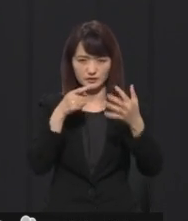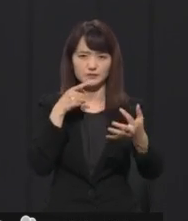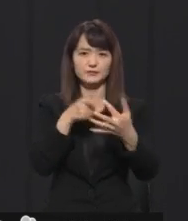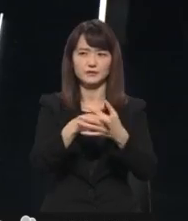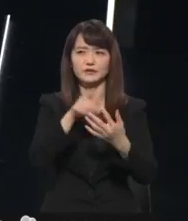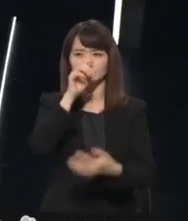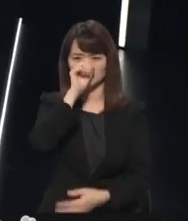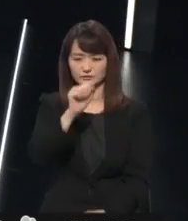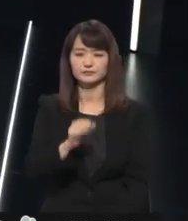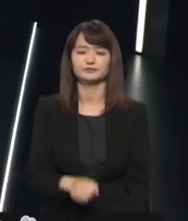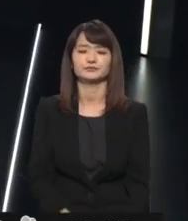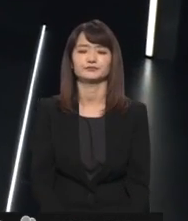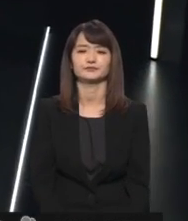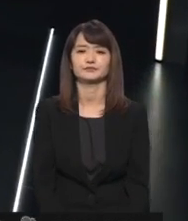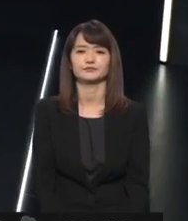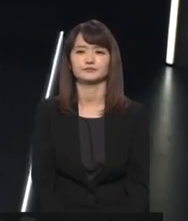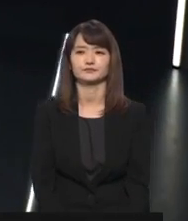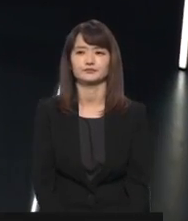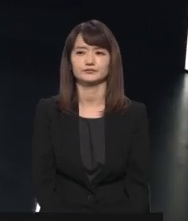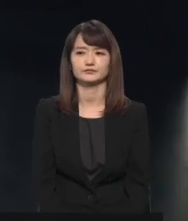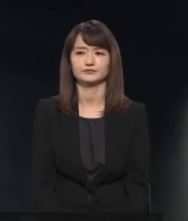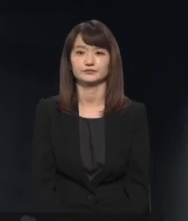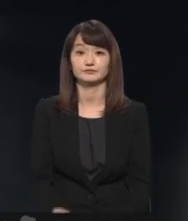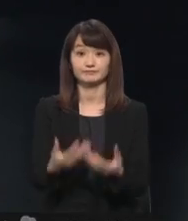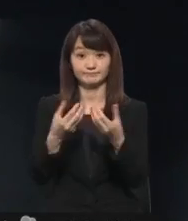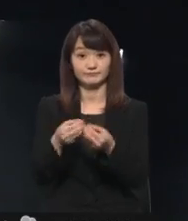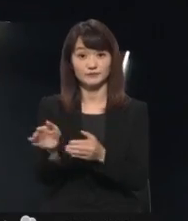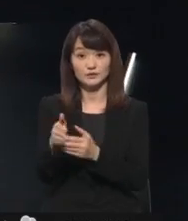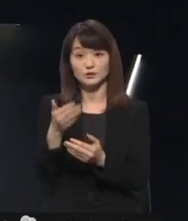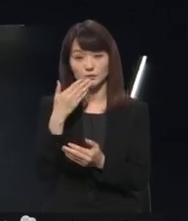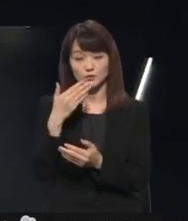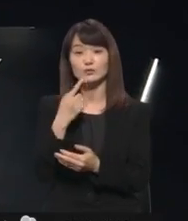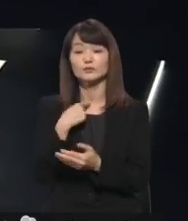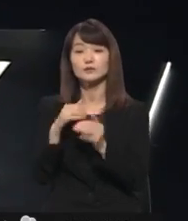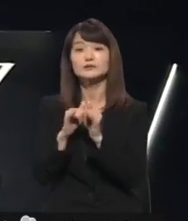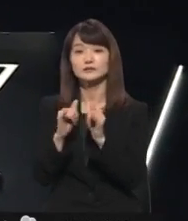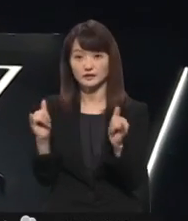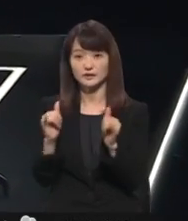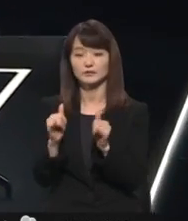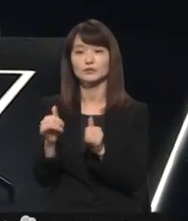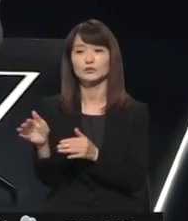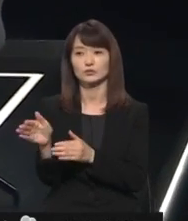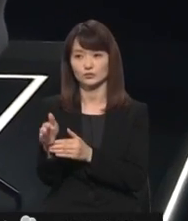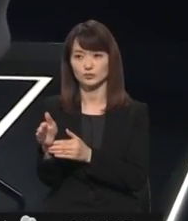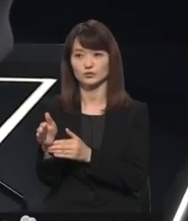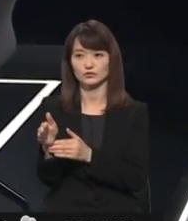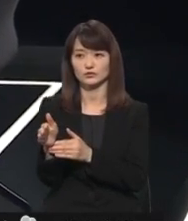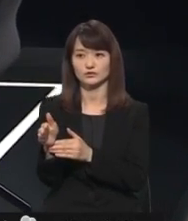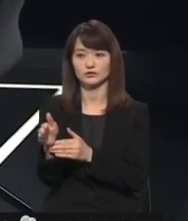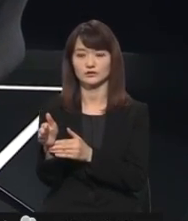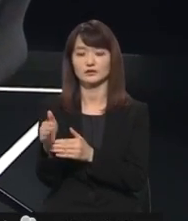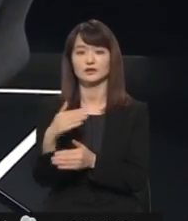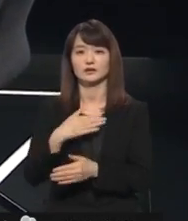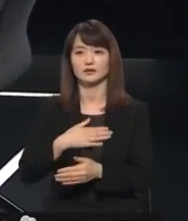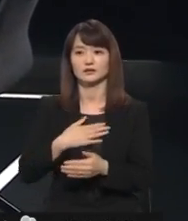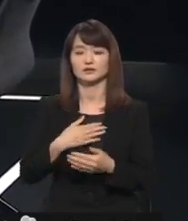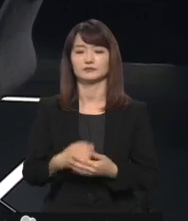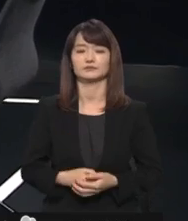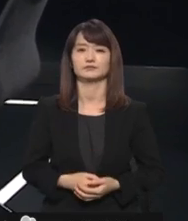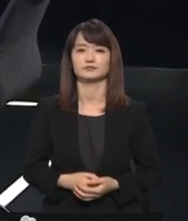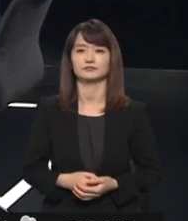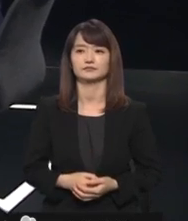예 그거 고기도 먹어본 사람이 먹는다고 지금까지 우리가 80 년 이후로 백번 양보해서 42년